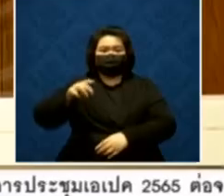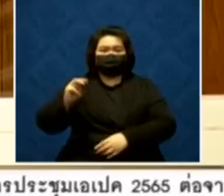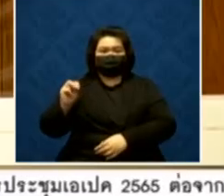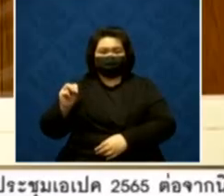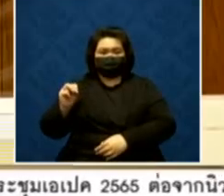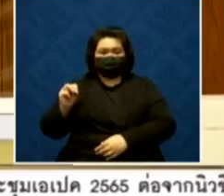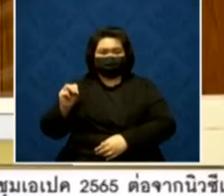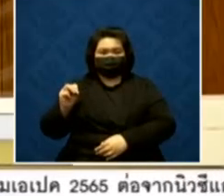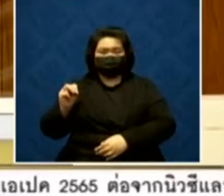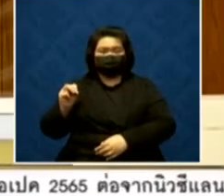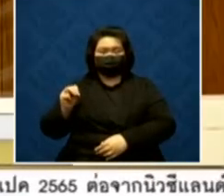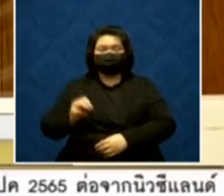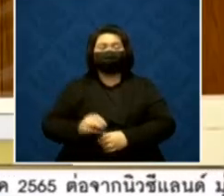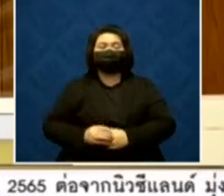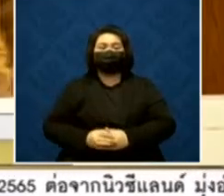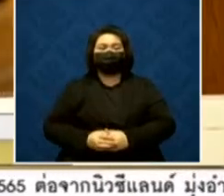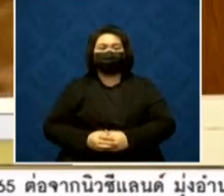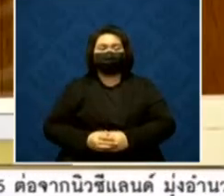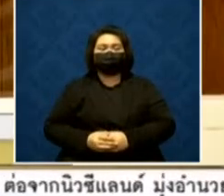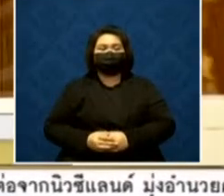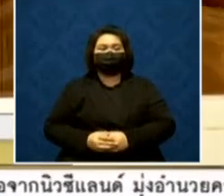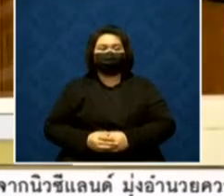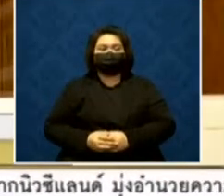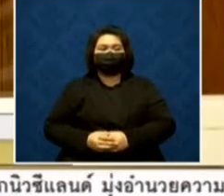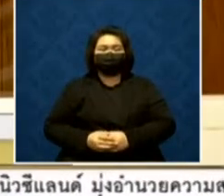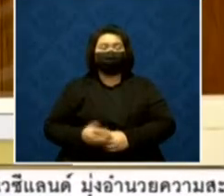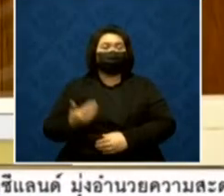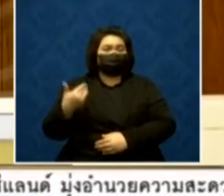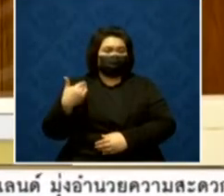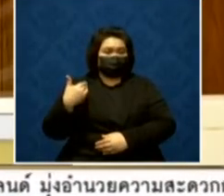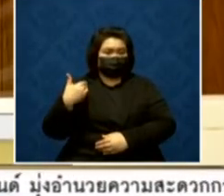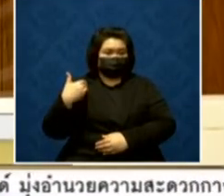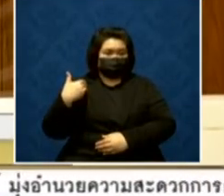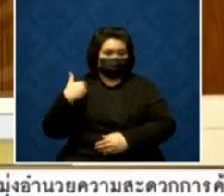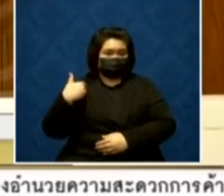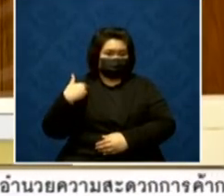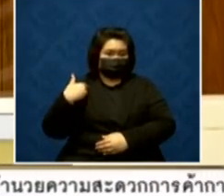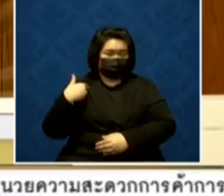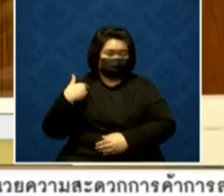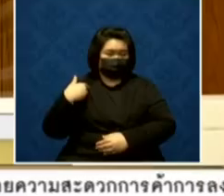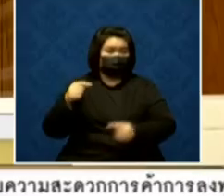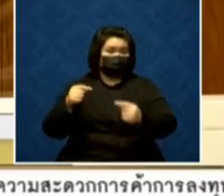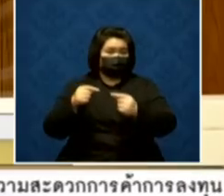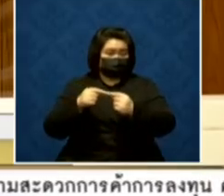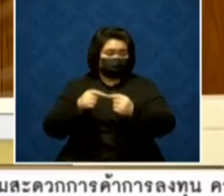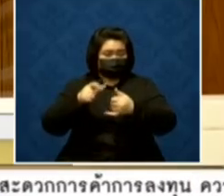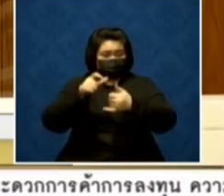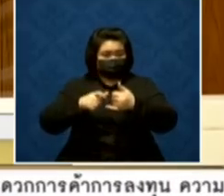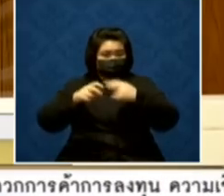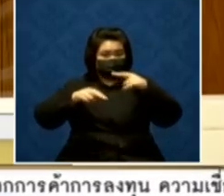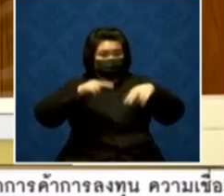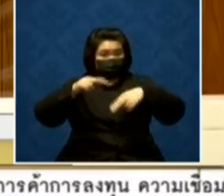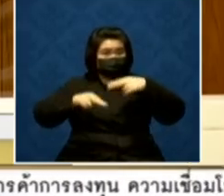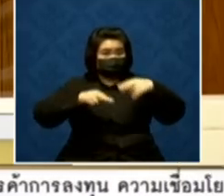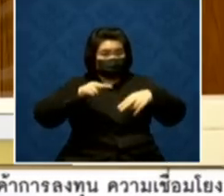นะ244นะพลังฮึดนะ นี่นี่คุณจุติมีคนไปดักปล้นเปล่า คนดักปล้นนะครับ